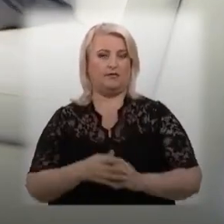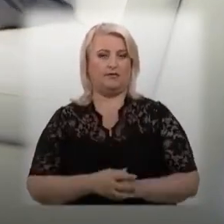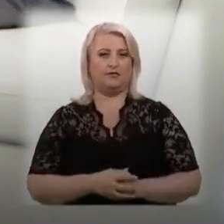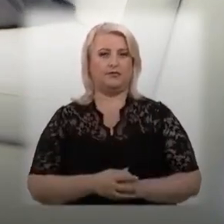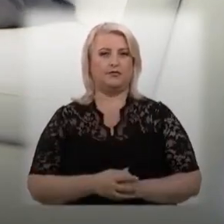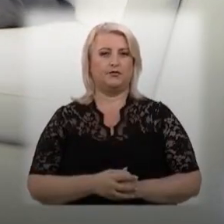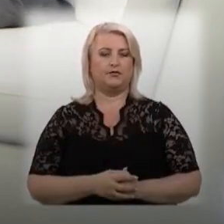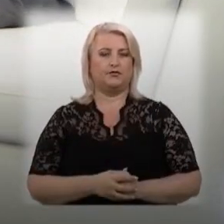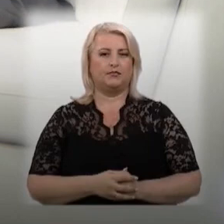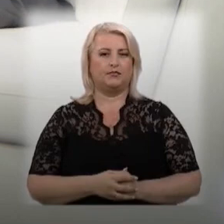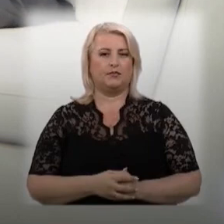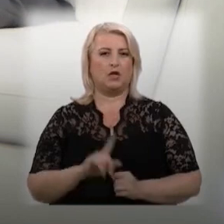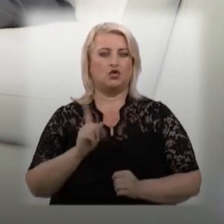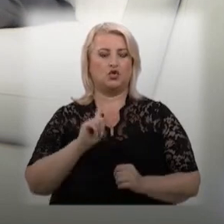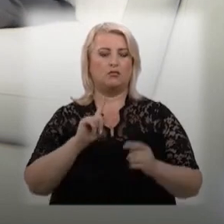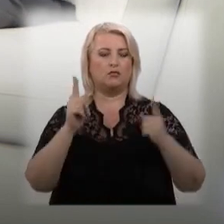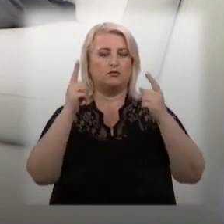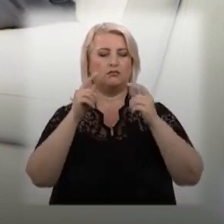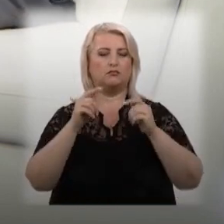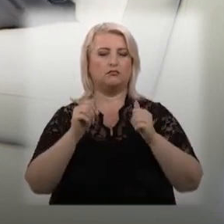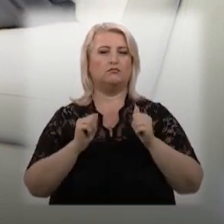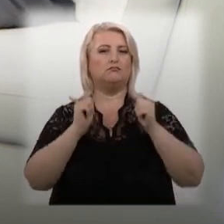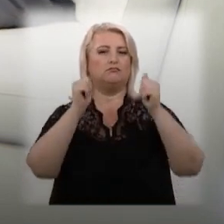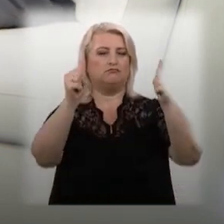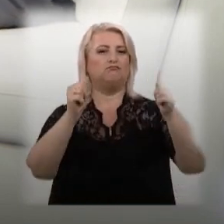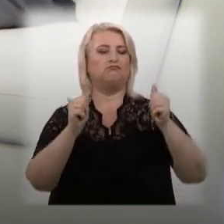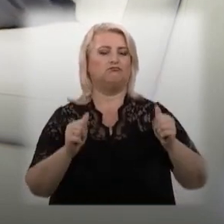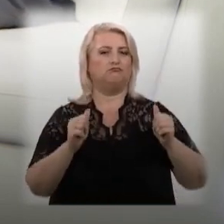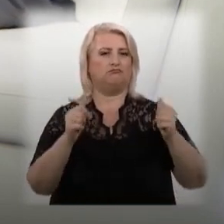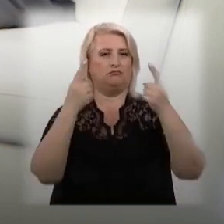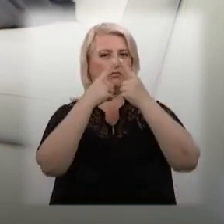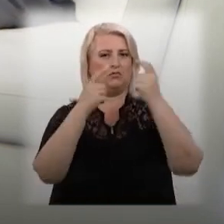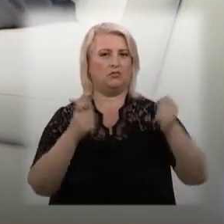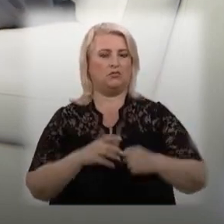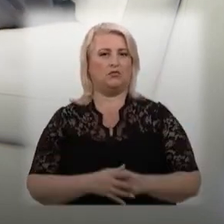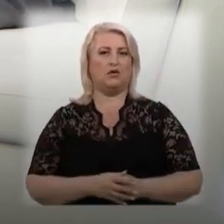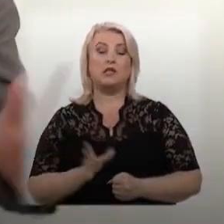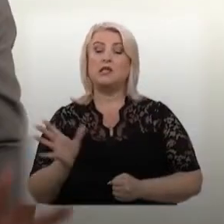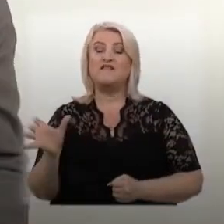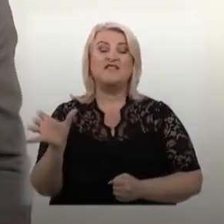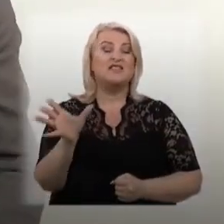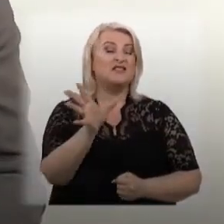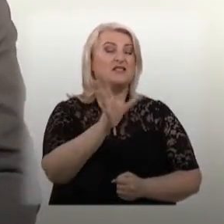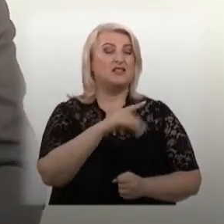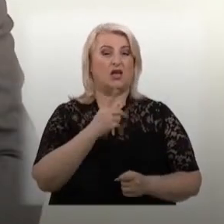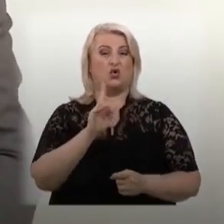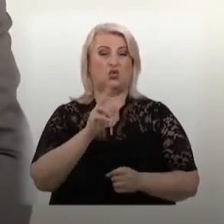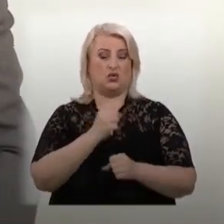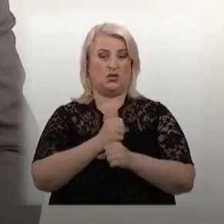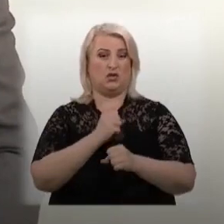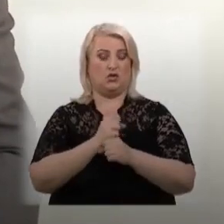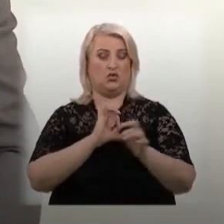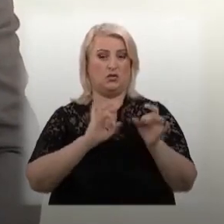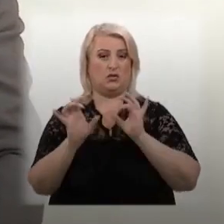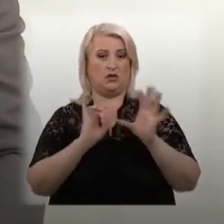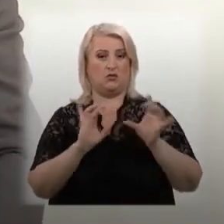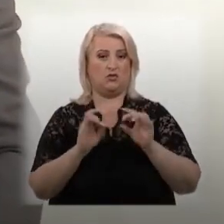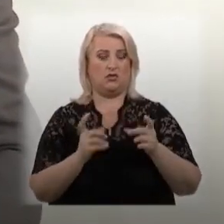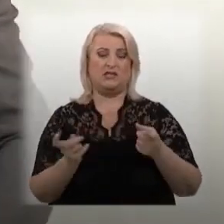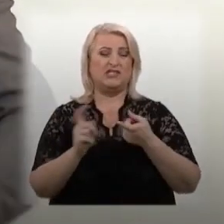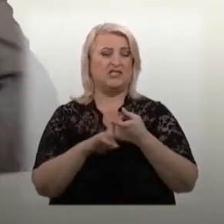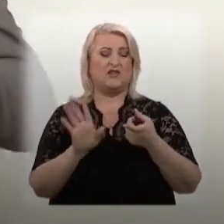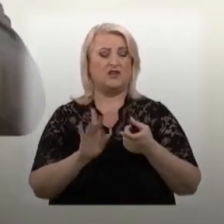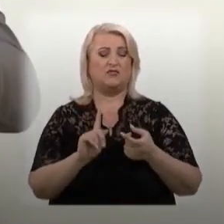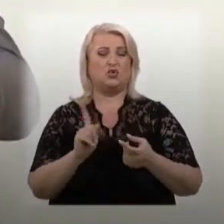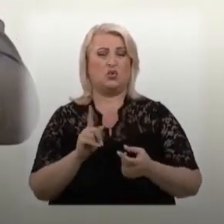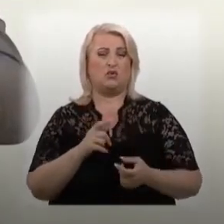înțelegem pentru ca să afișez anunțul noi toți pre noi toți toți toți toți care fac publice aceea indiferent de instrumentul care